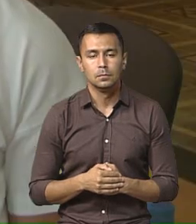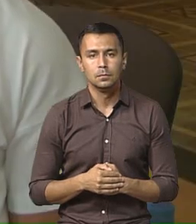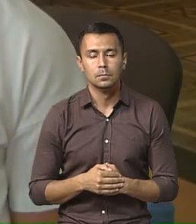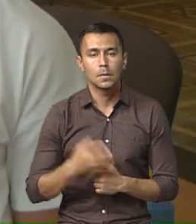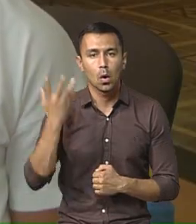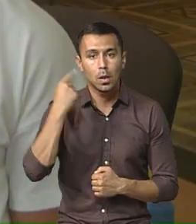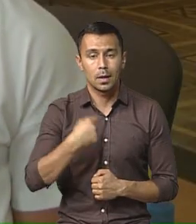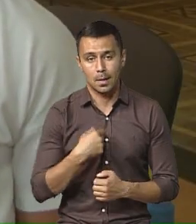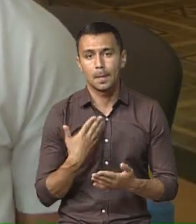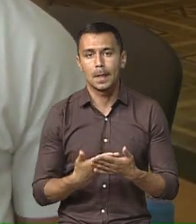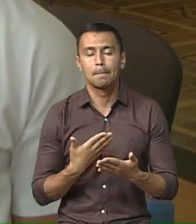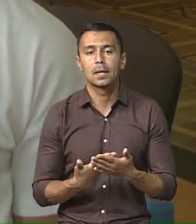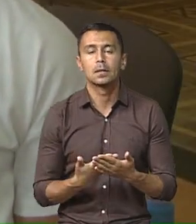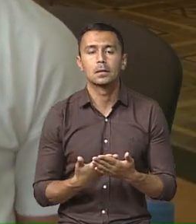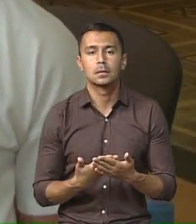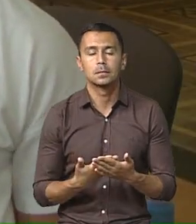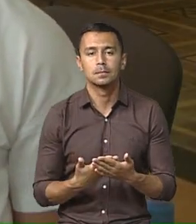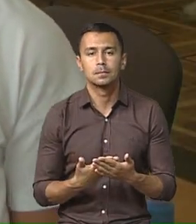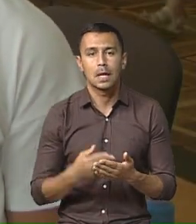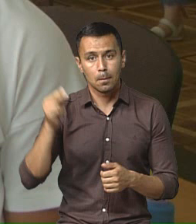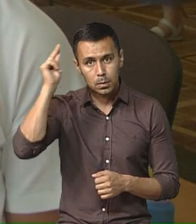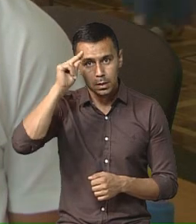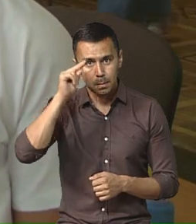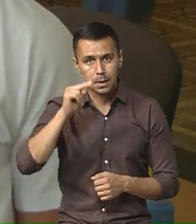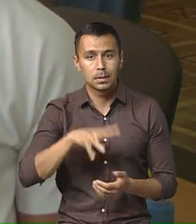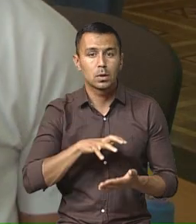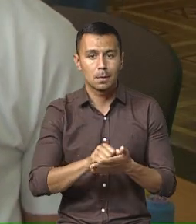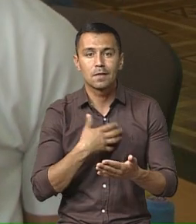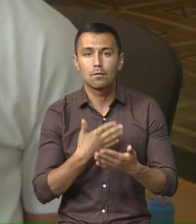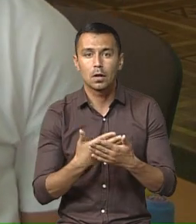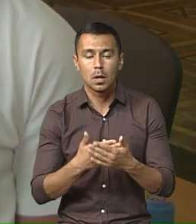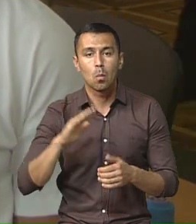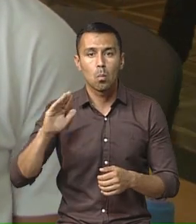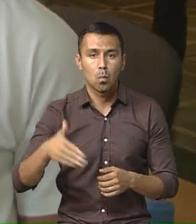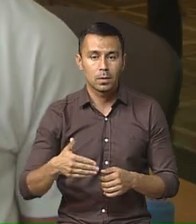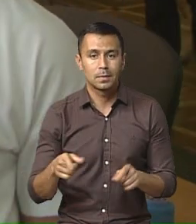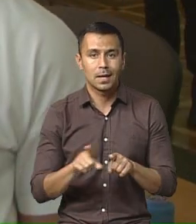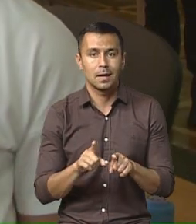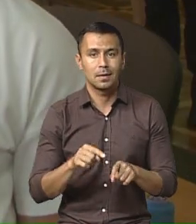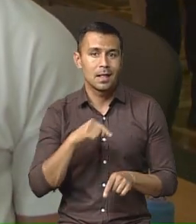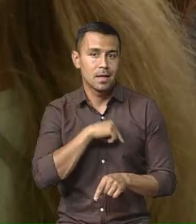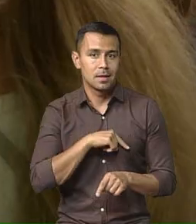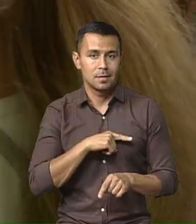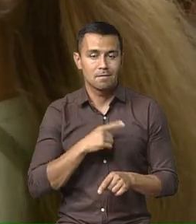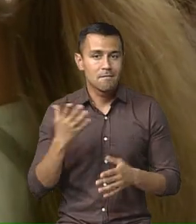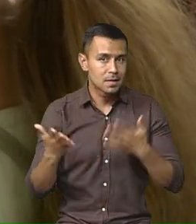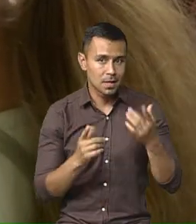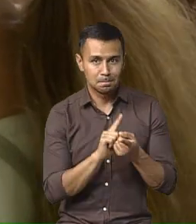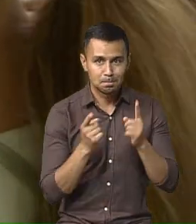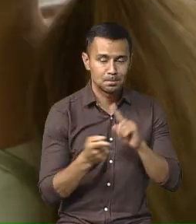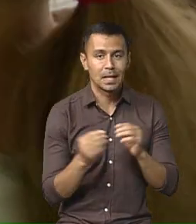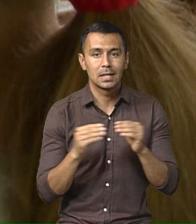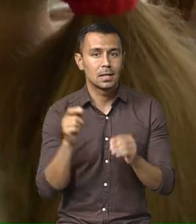Коли я, наприклад, позаймалась, поволонтерила, то потім такий настрій веселий стає.